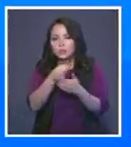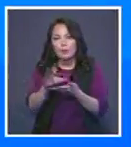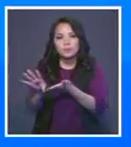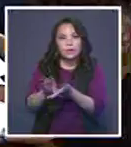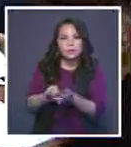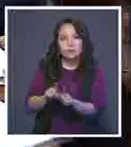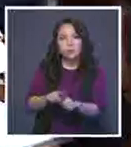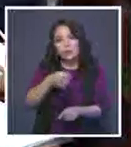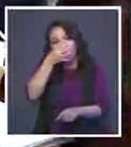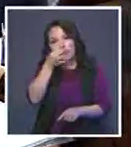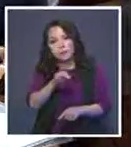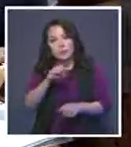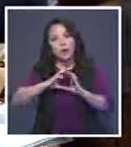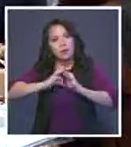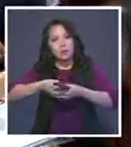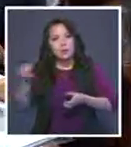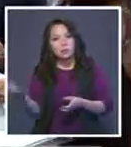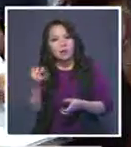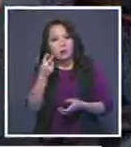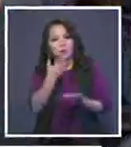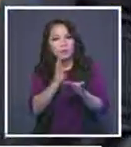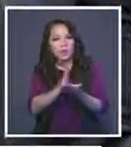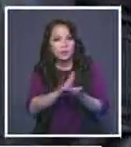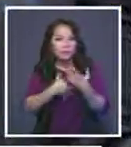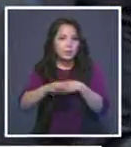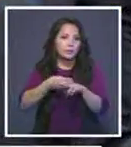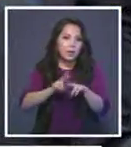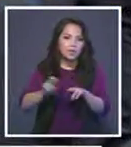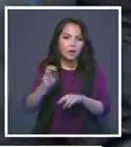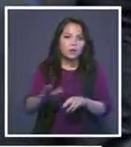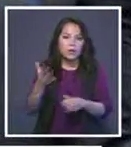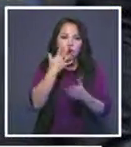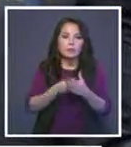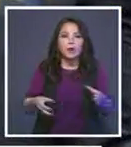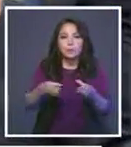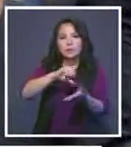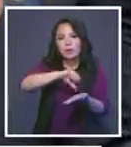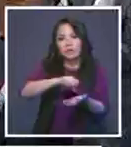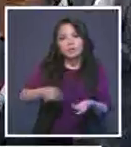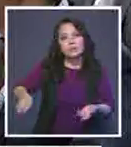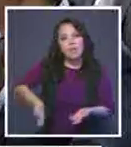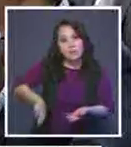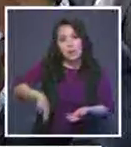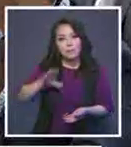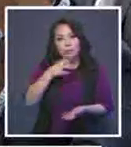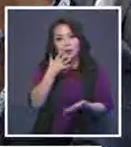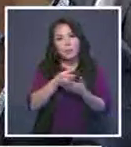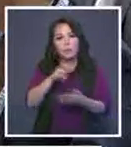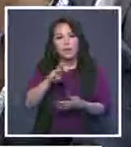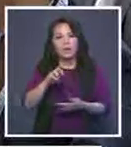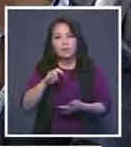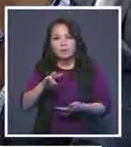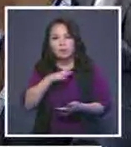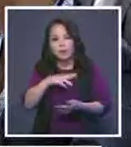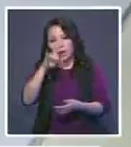әлем елдері қызығады. Бұл жайында Еуразияның еврей қауымдарын қолдау ұлттық коалициясының атқарушы директоры Марк Левин, Қазақстан халқы